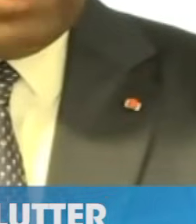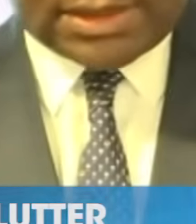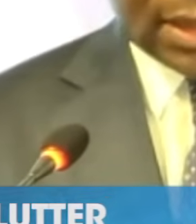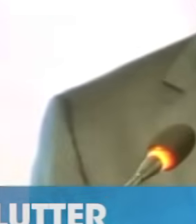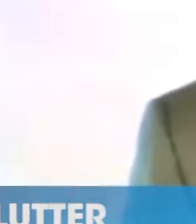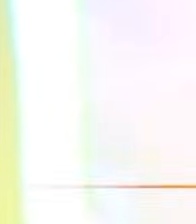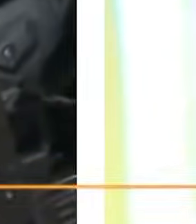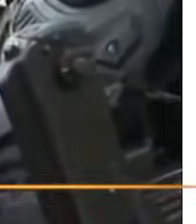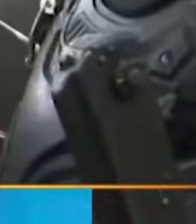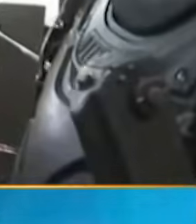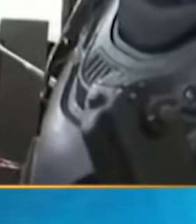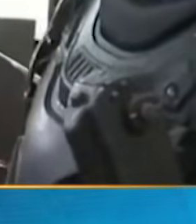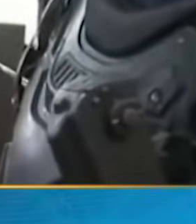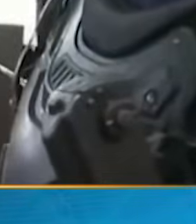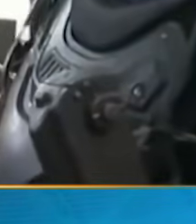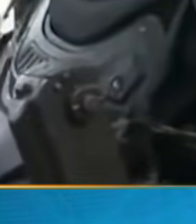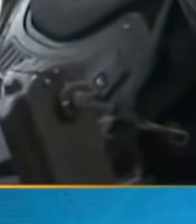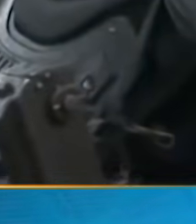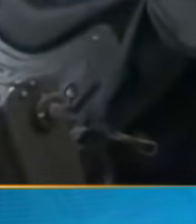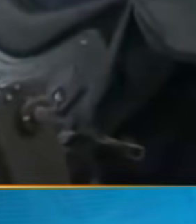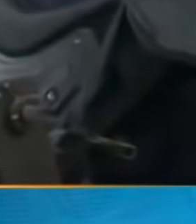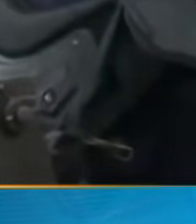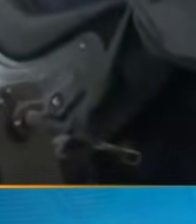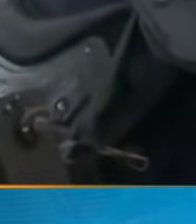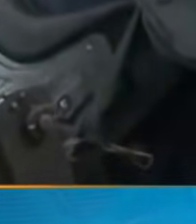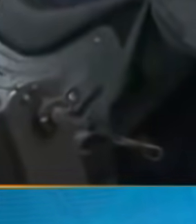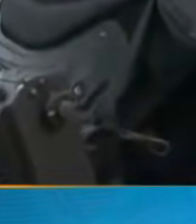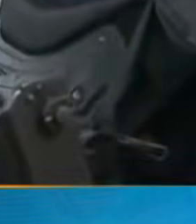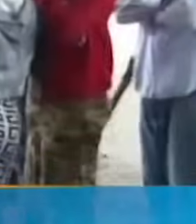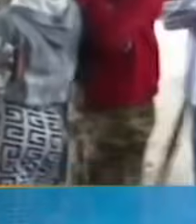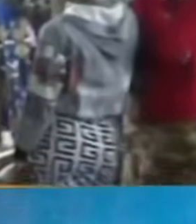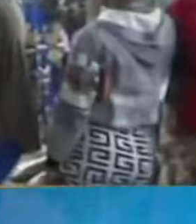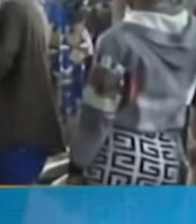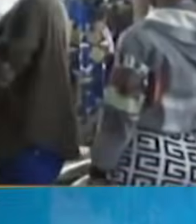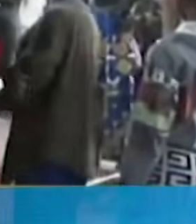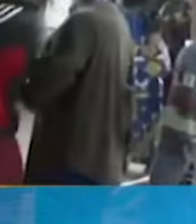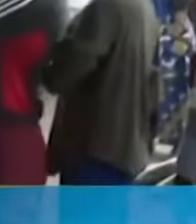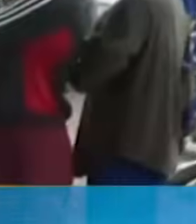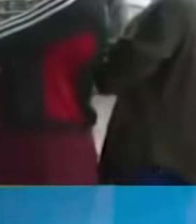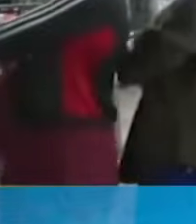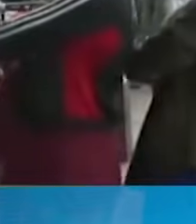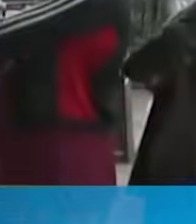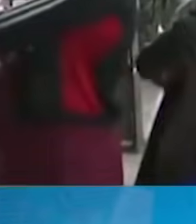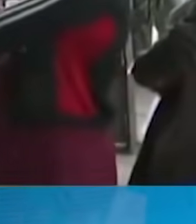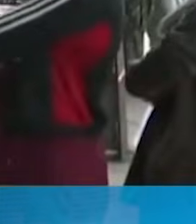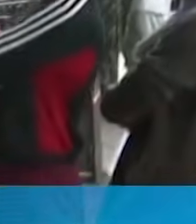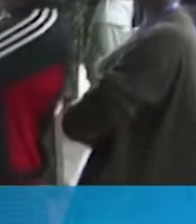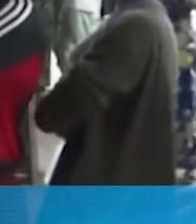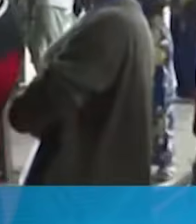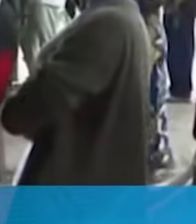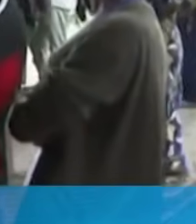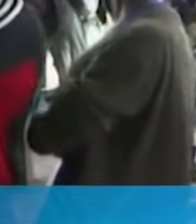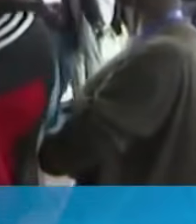de la pathologie chez les femmes et chez les jeunes filles. Et puis, en République démocratique du Congo, 44 millions d'électeurs se rendent aux urnes